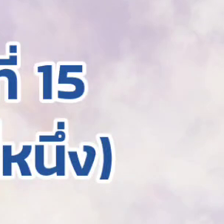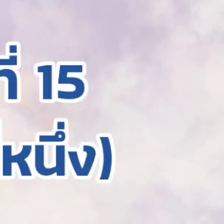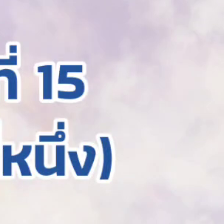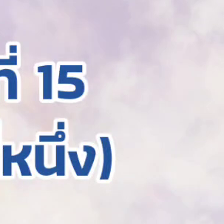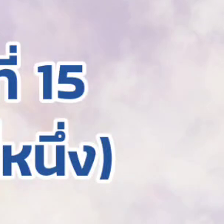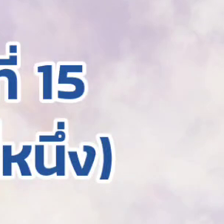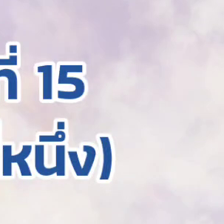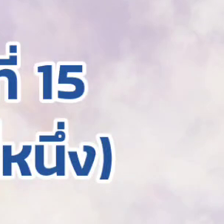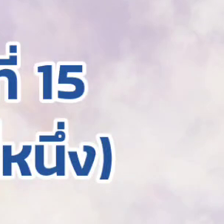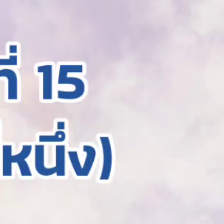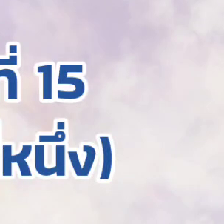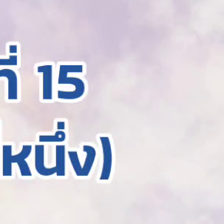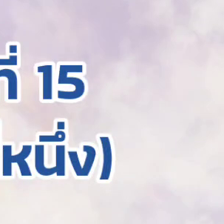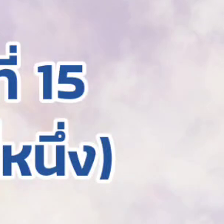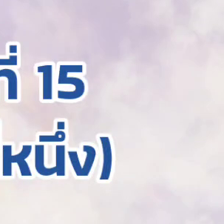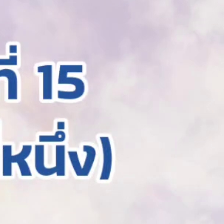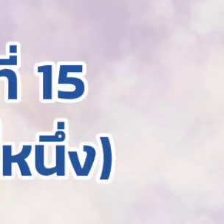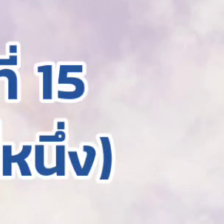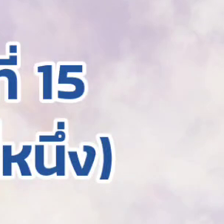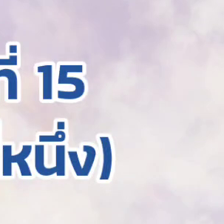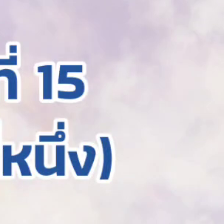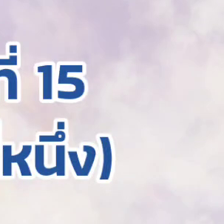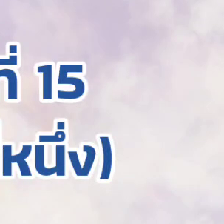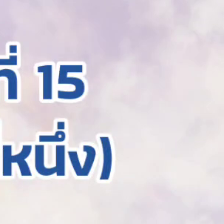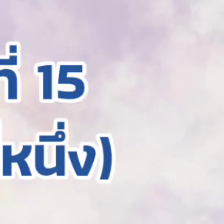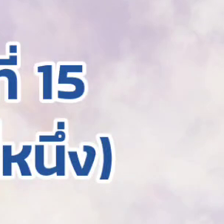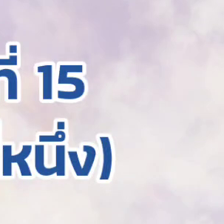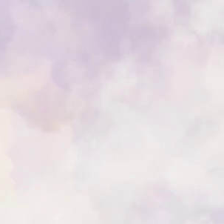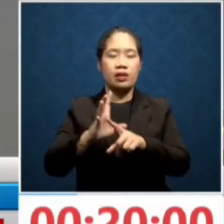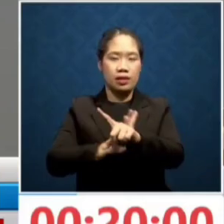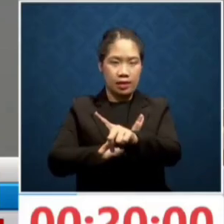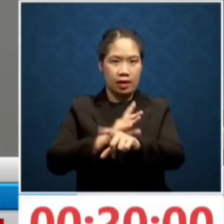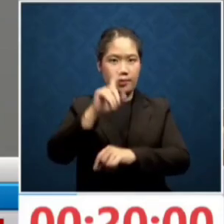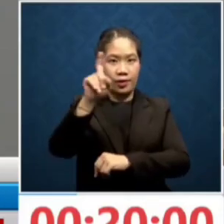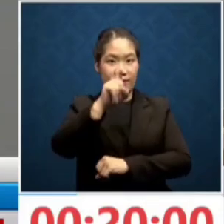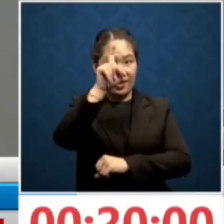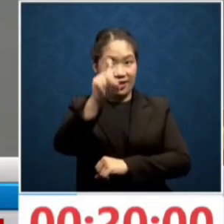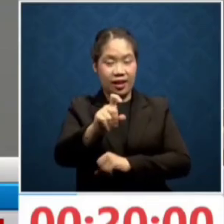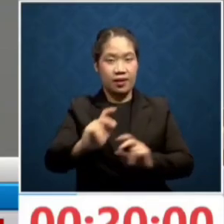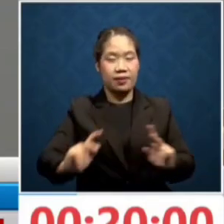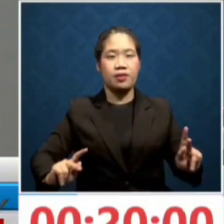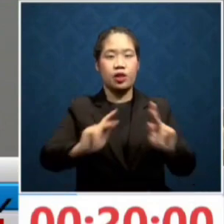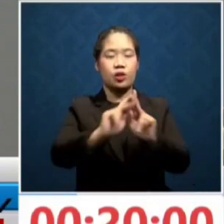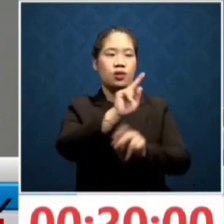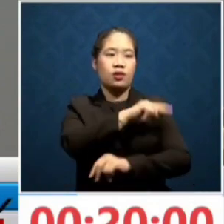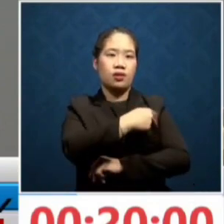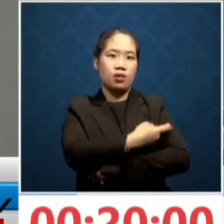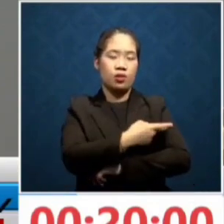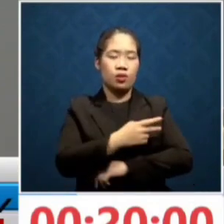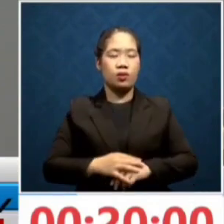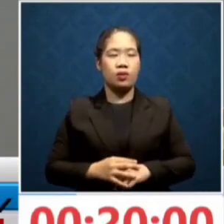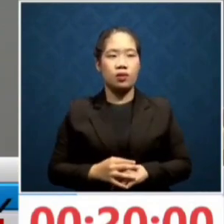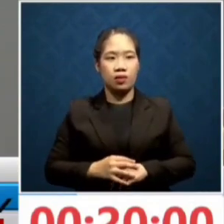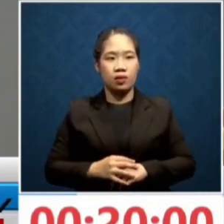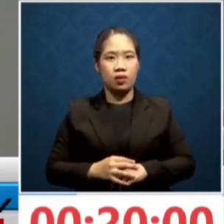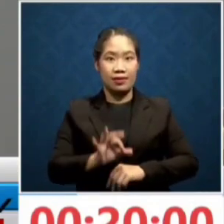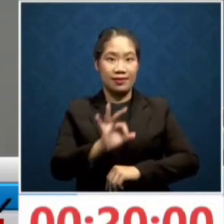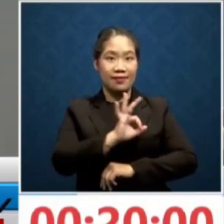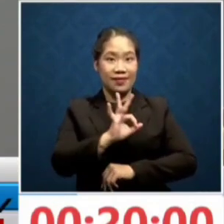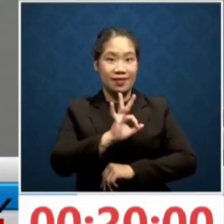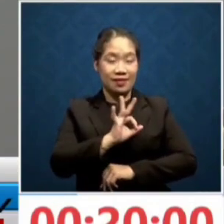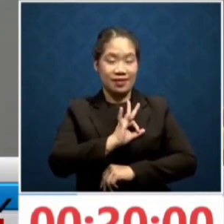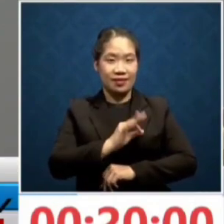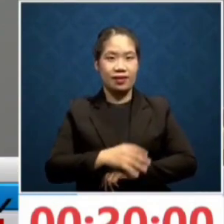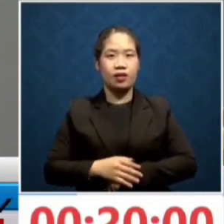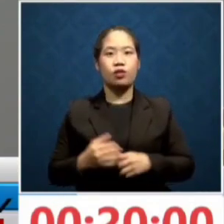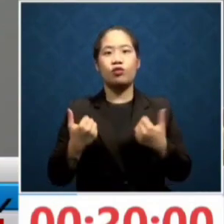เมื่อวันจันทร์ที่ 30กันยายน 2567วิการประชุมวุฒิสภาครั้งที่ 15สมัยสามัญประจำปีครั้งที่ 1โดยมีวาระการพิจารณา